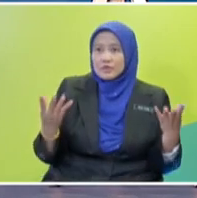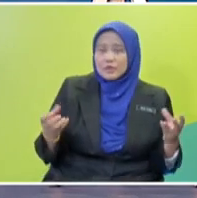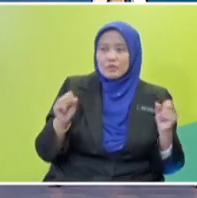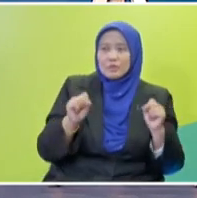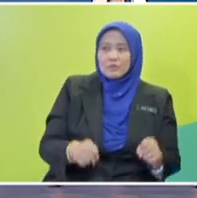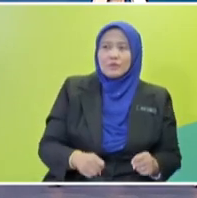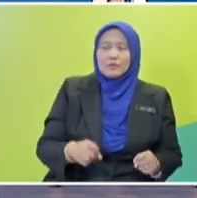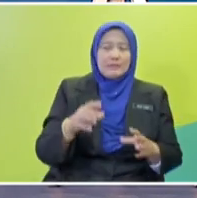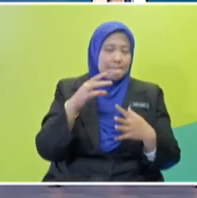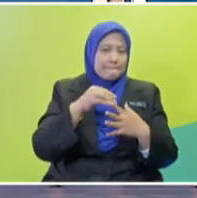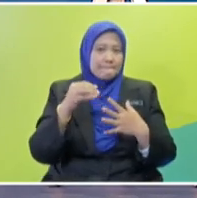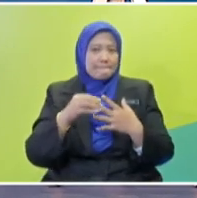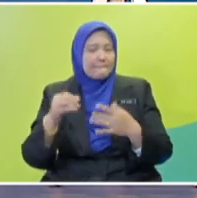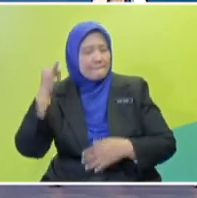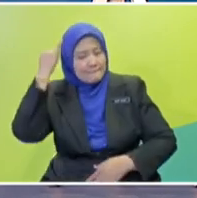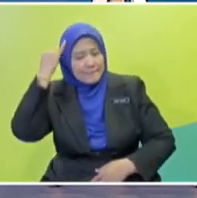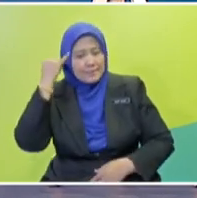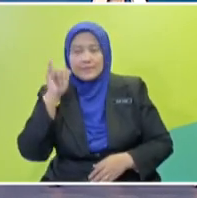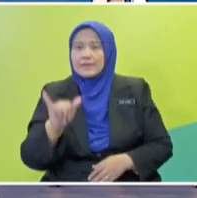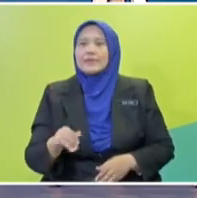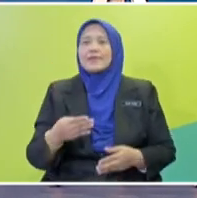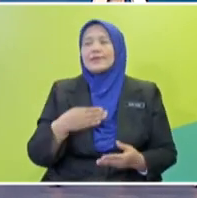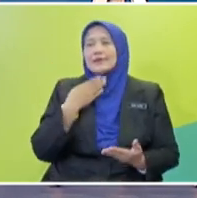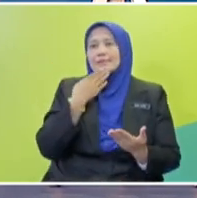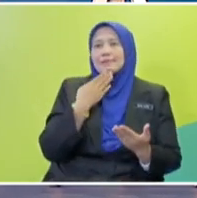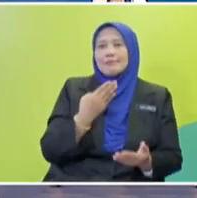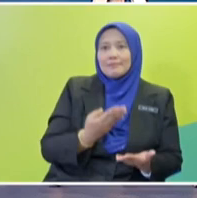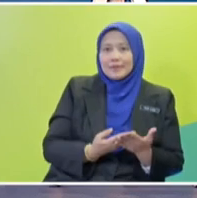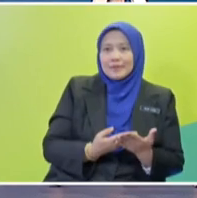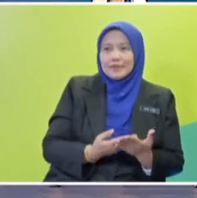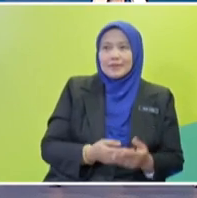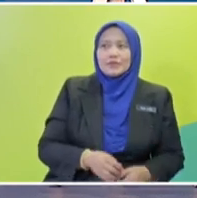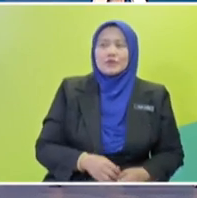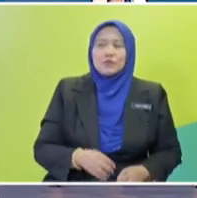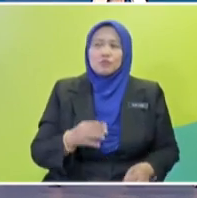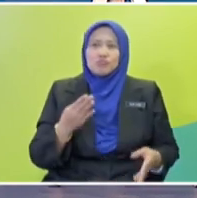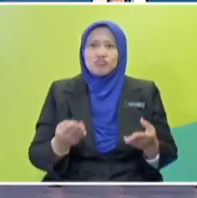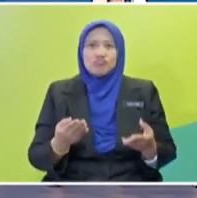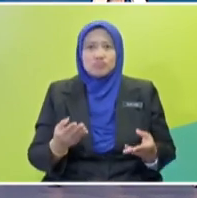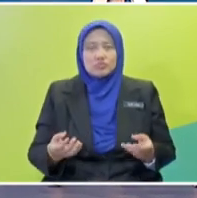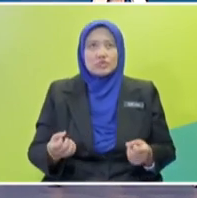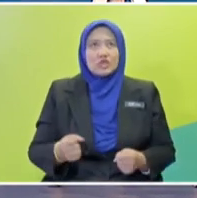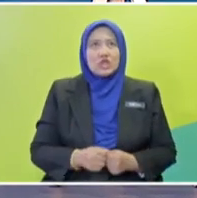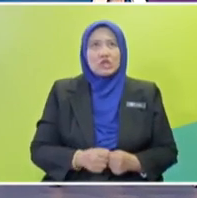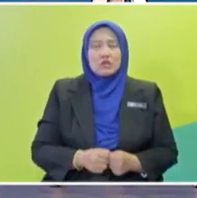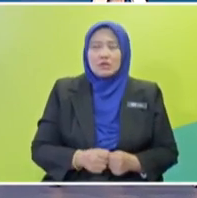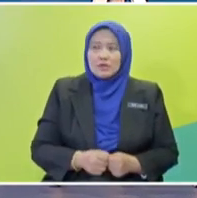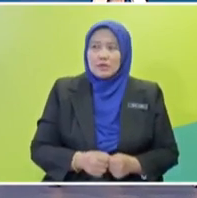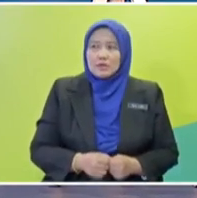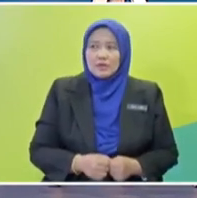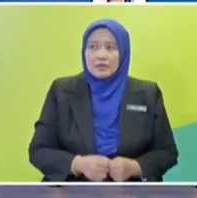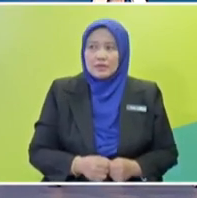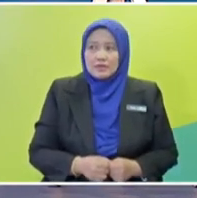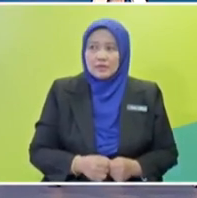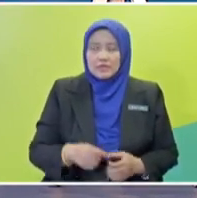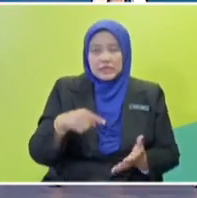yang terbaik dan Adakah ide tersebut contoh kata yang mungkin saya Fika Buatlah karangan yang banyak oke Safika atau fikih oh nak lah kalian